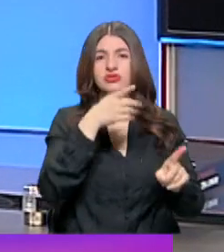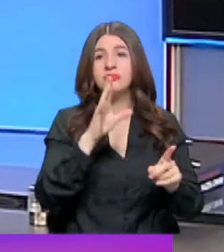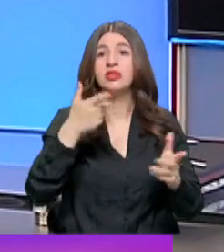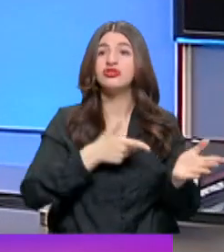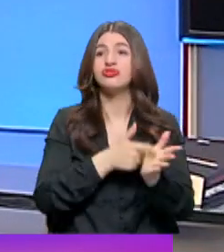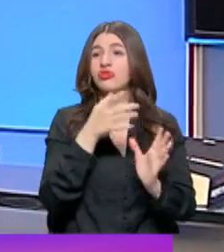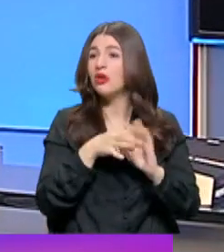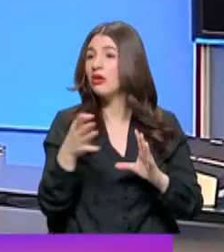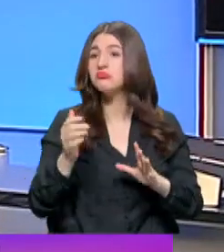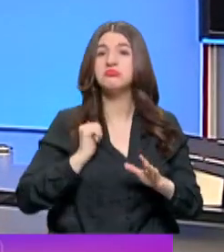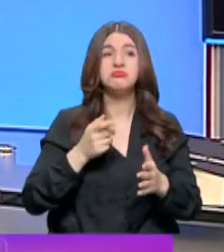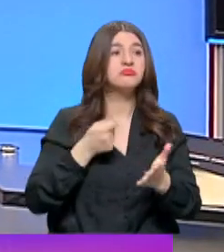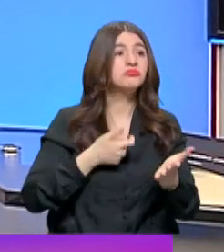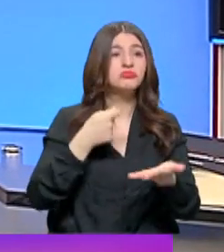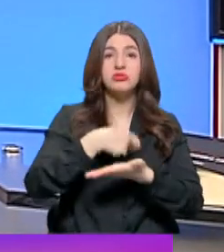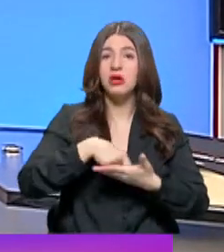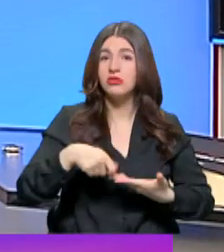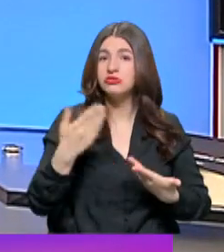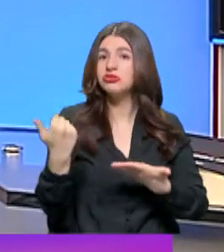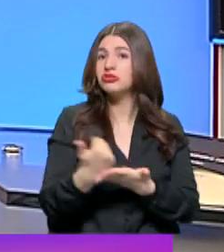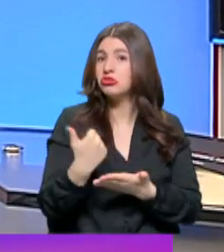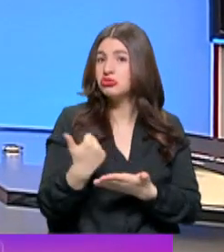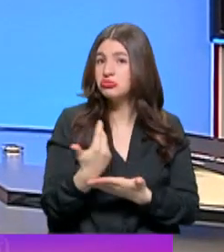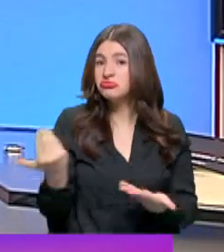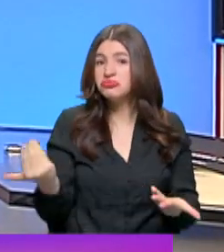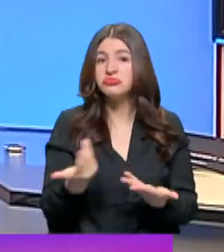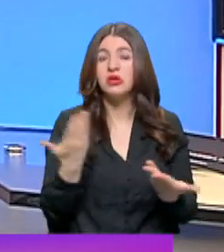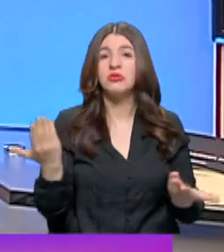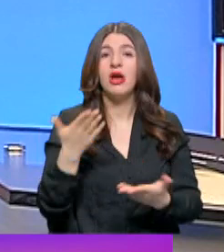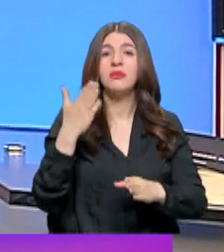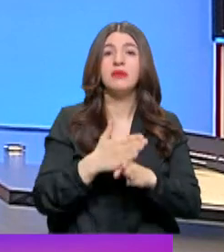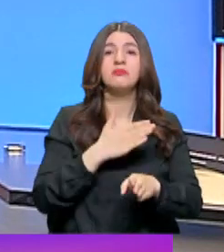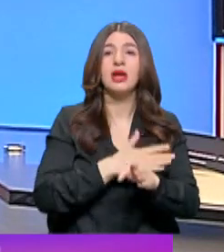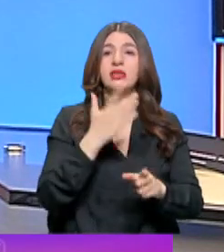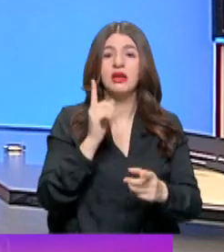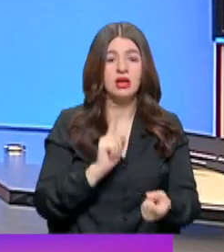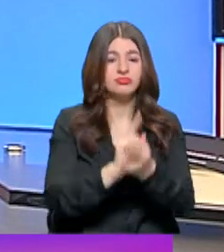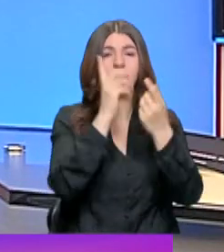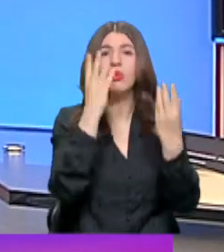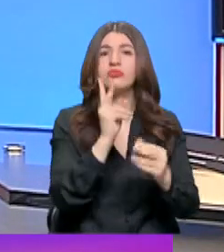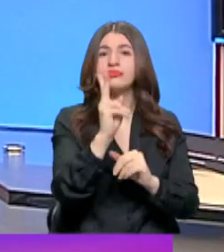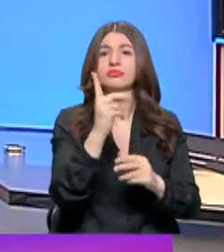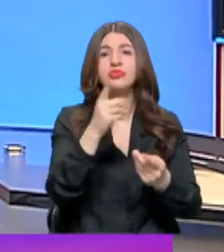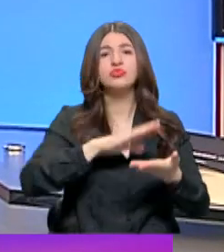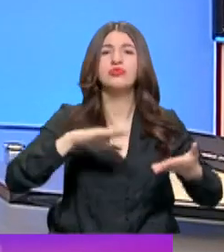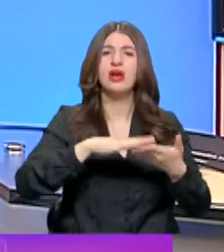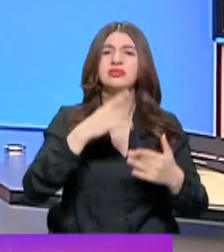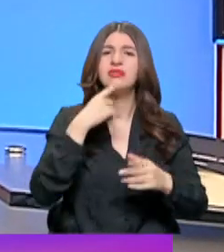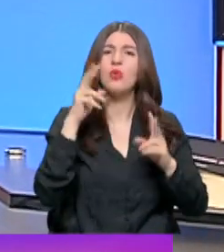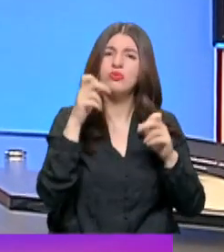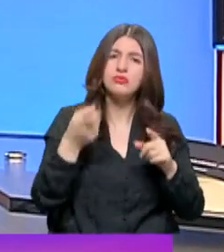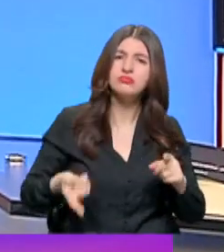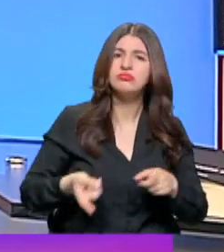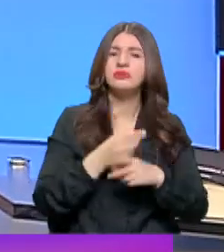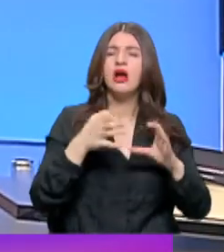mesela çiftçimize ilgili asgari ücretle ilgili geçimle ilgili ya da memleketinize karşılaştığınız artık bu düzeltirsin dediğimiz